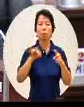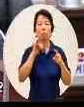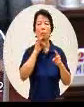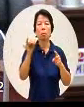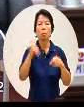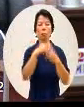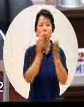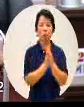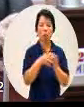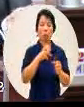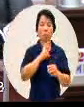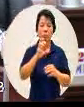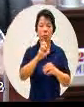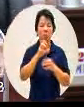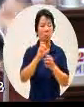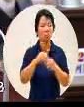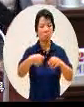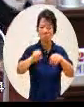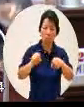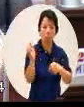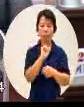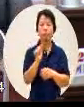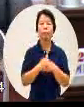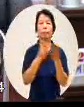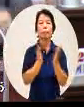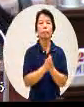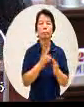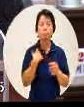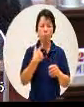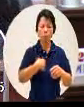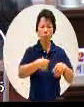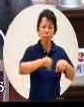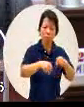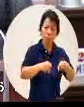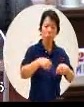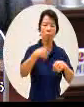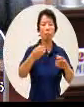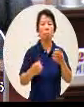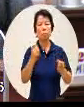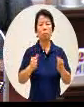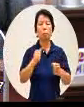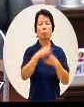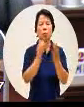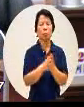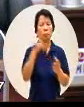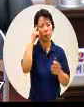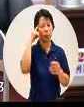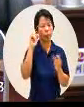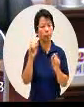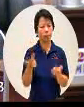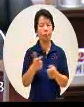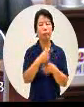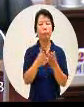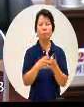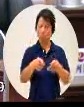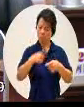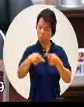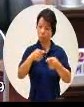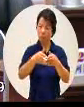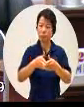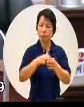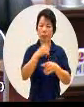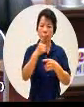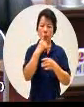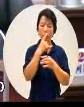車跟機車的所以我們的自由交通工具本來就夠那麼多我們可不可以有不一樣的思維來下一頁所以